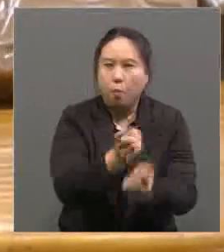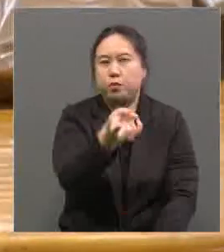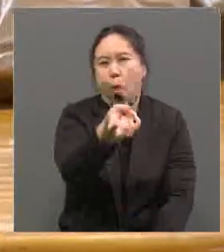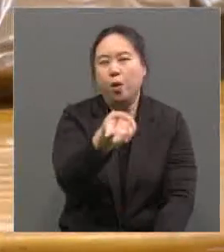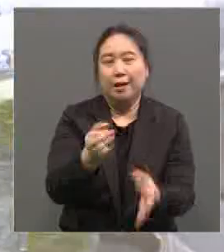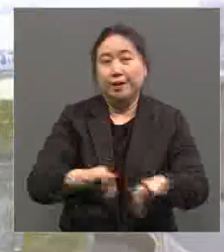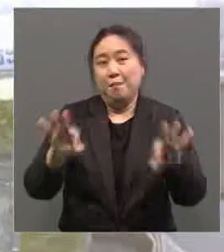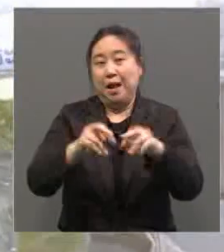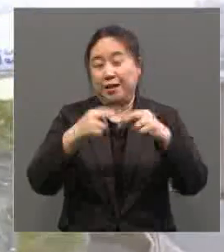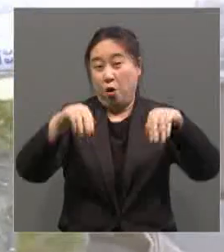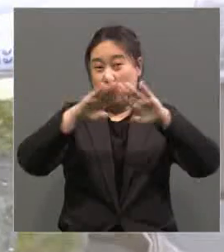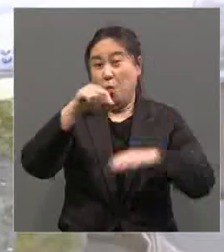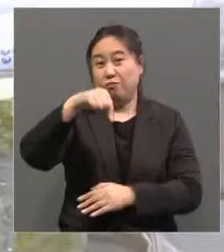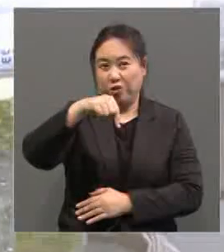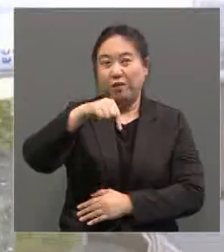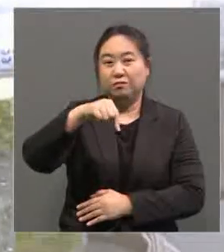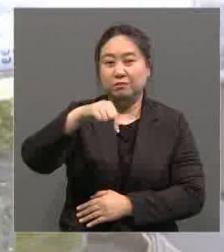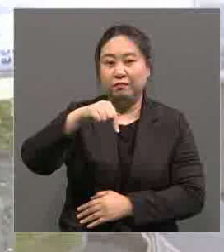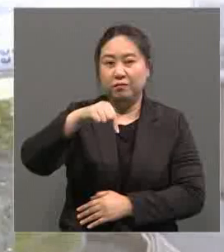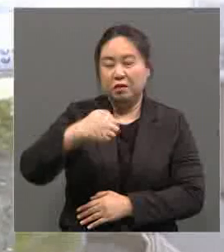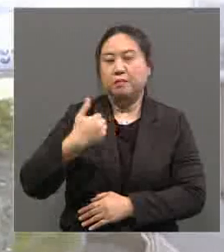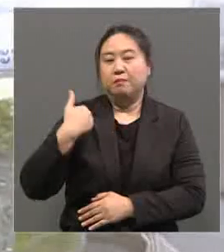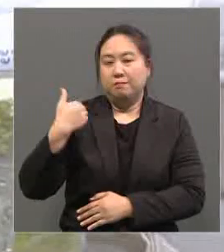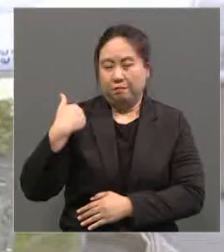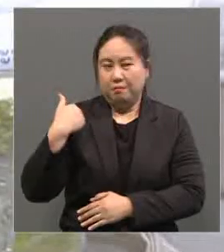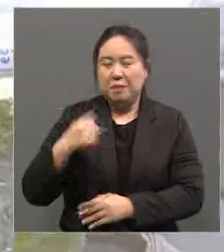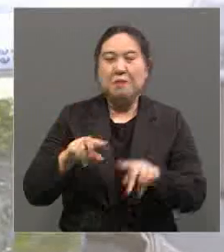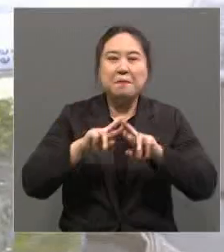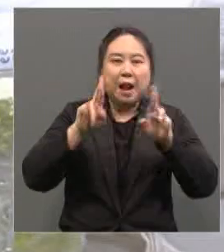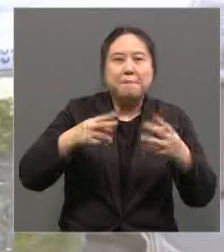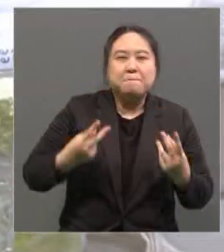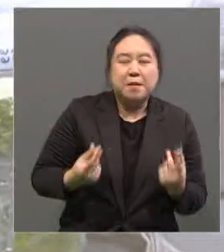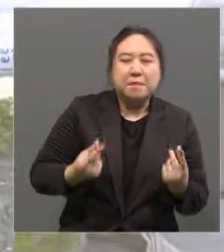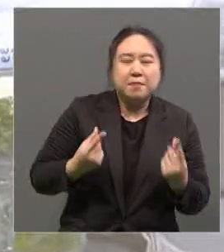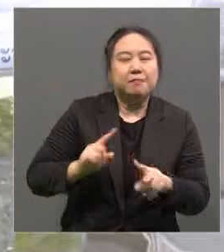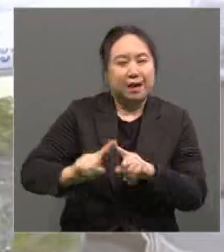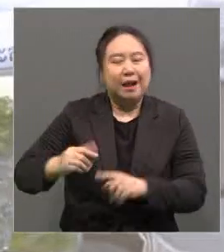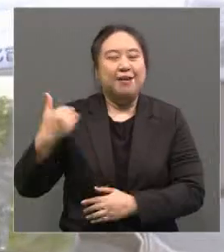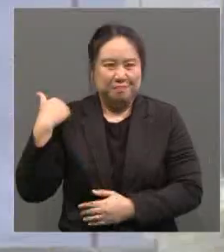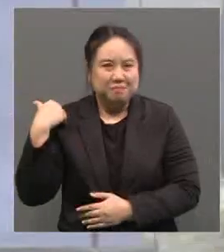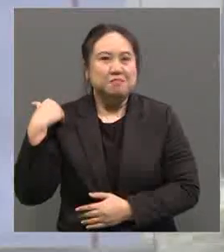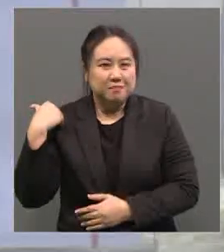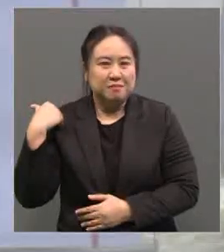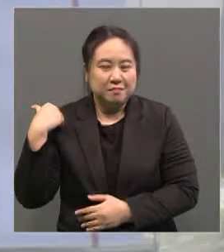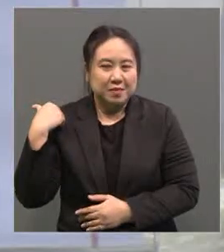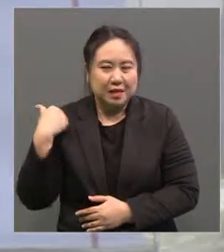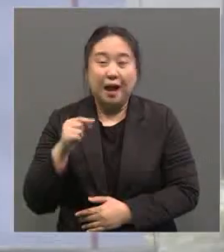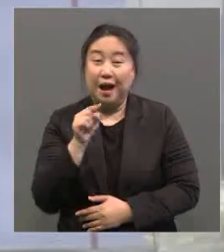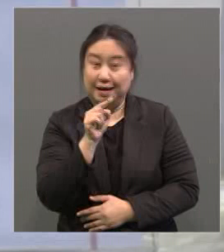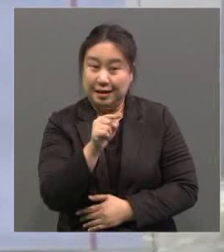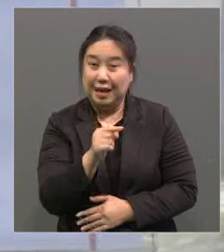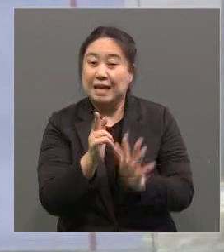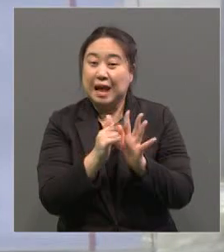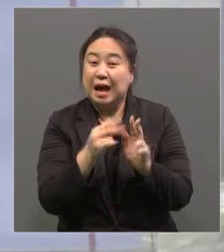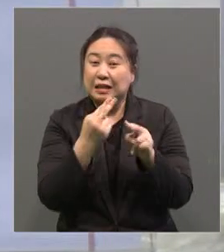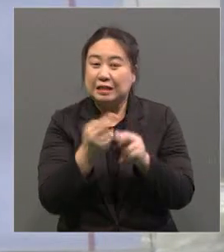ครปฐมเราจะในภาคเนี่ยจะมีสถานบันเทิงนะครับอันนี้ที่ต้องเห็นก็คือยาที่แฮปปี้วอเต